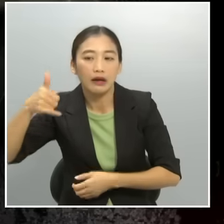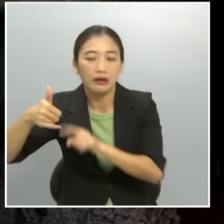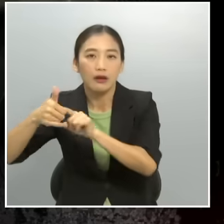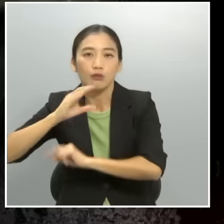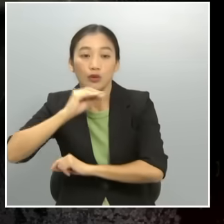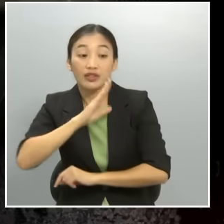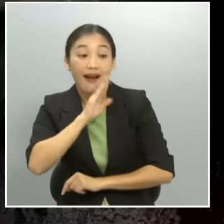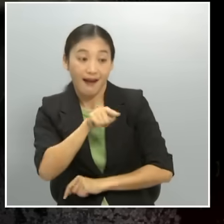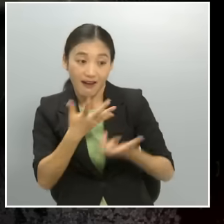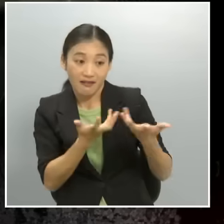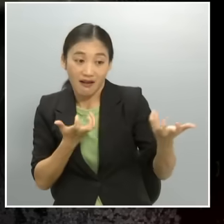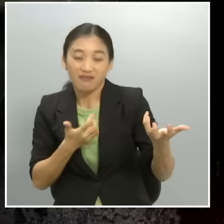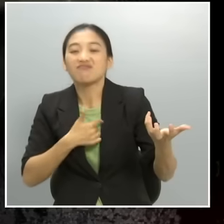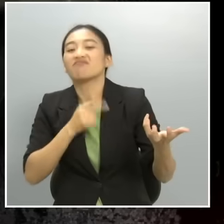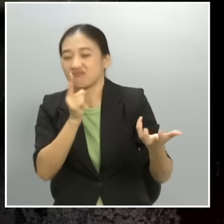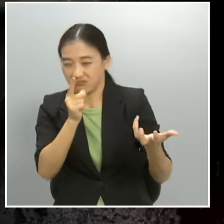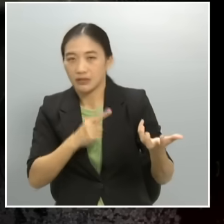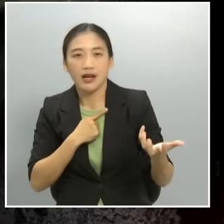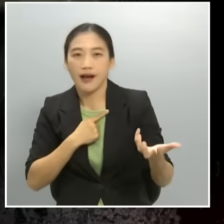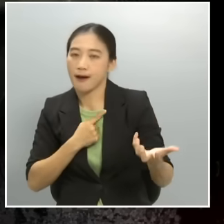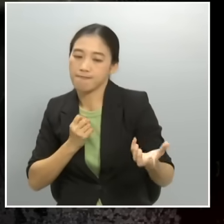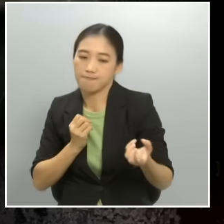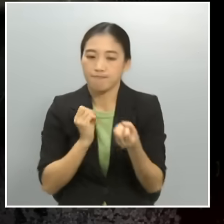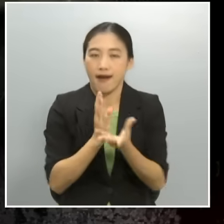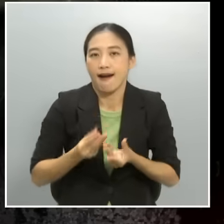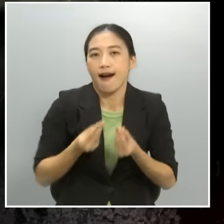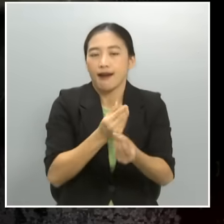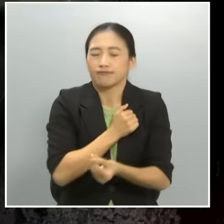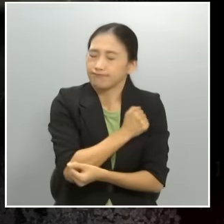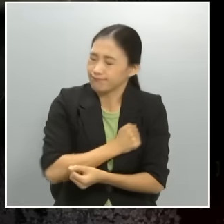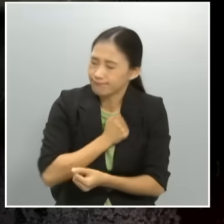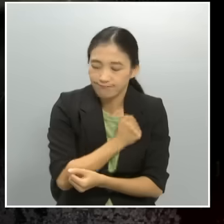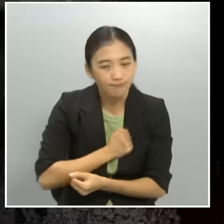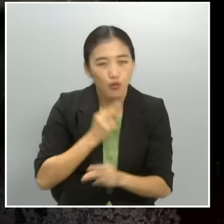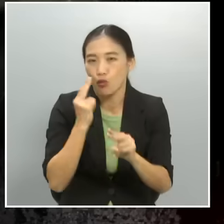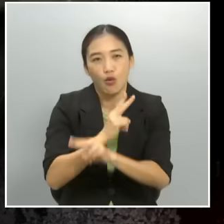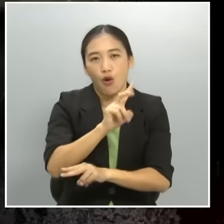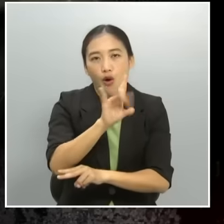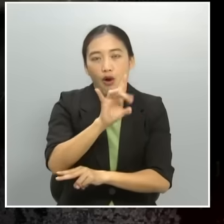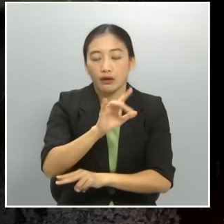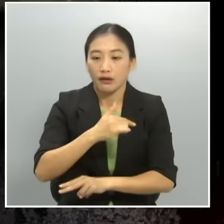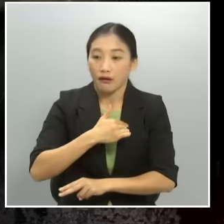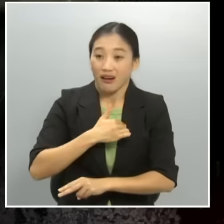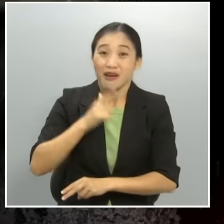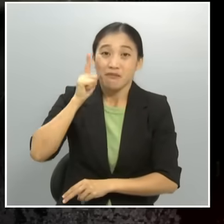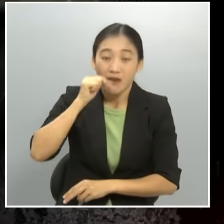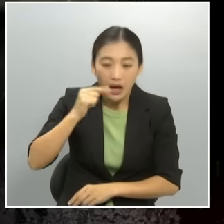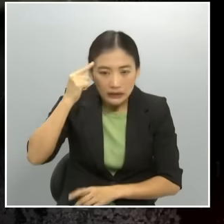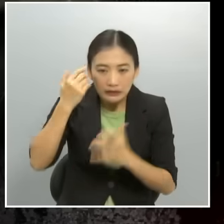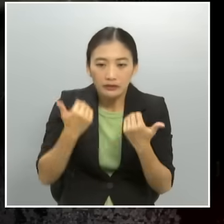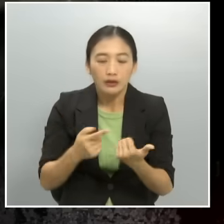แม่จากโรงเรียนคาดว่าที่อัมพลทำไปเพราะว่าโกรธแล้วก็ต้องการขอคืนดีแม่ไปแจ้งความที่สภ.เมืองกาฬสินธุ์นะค